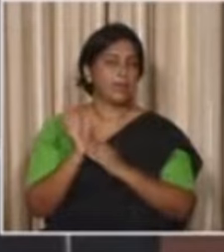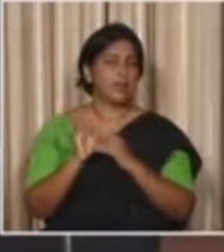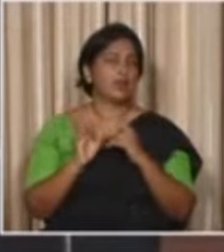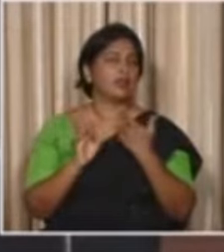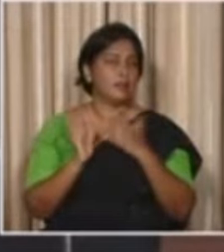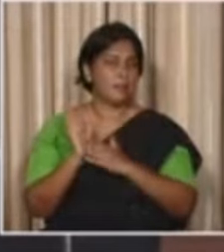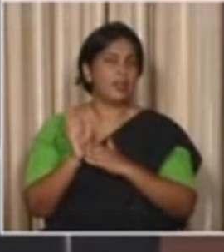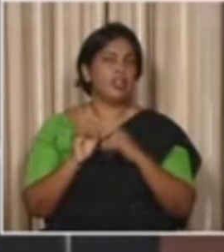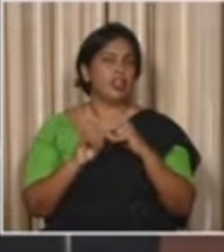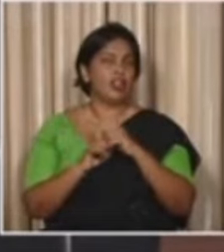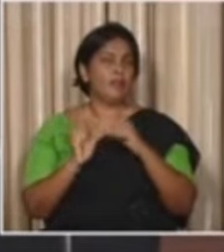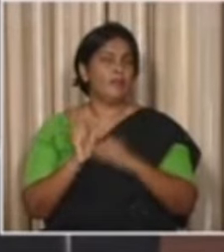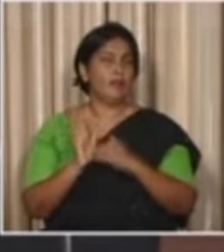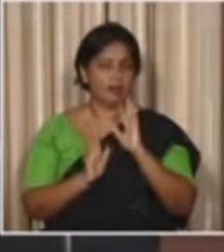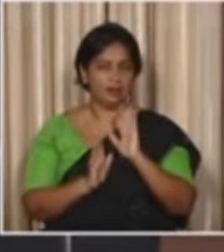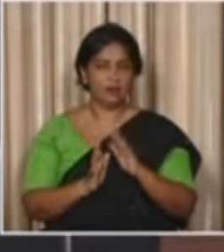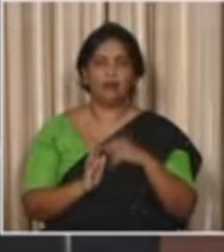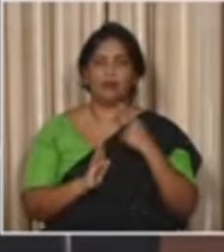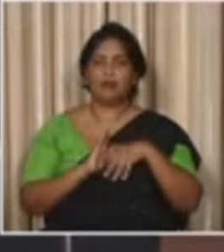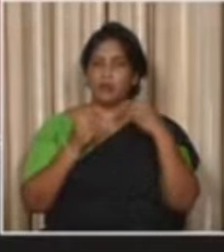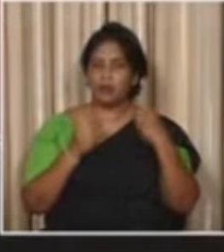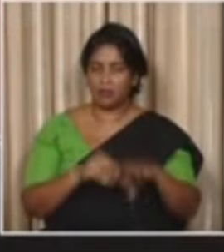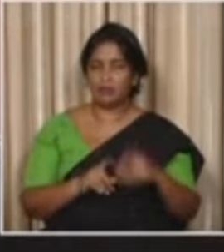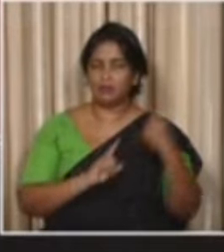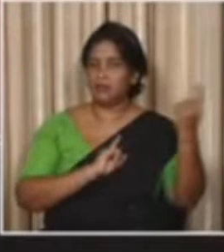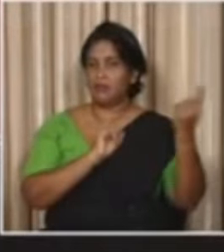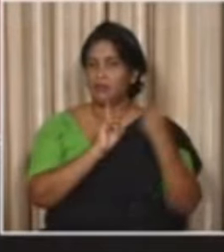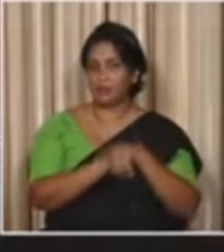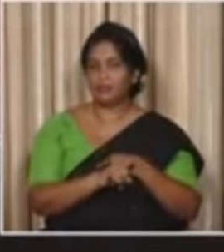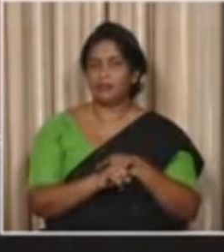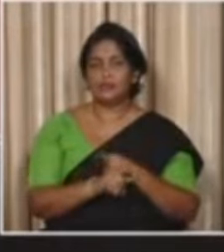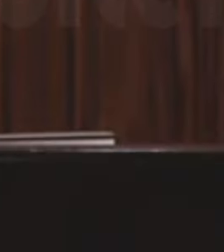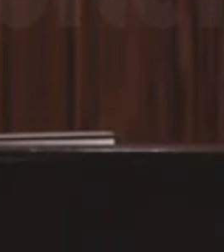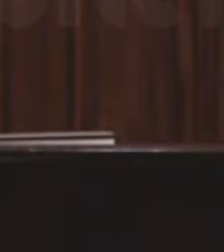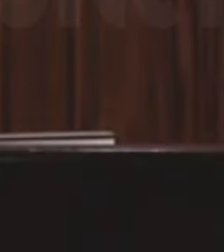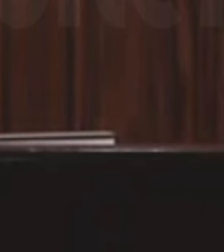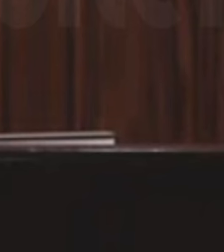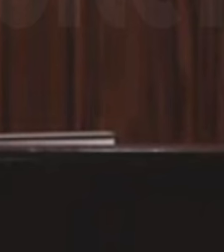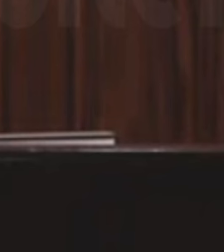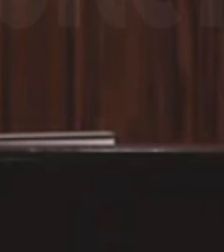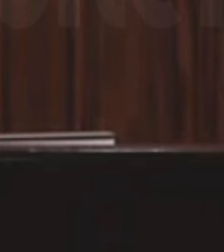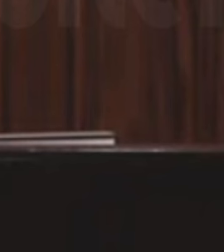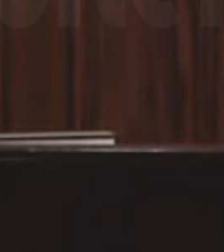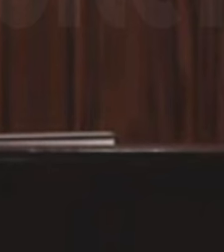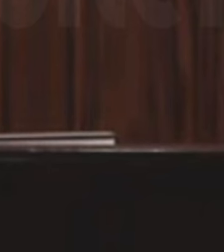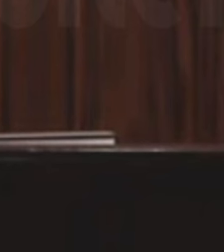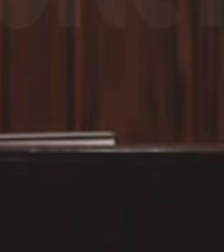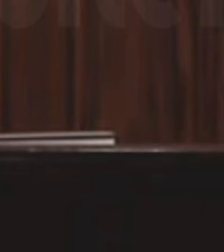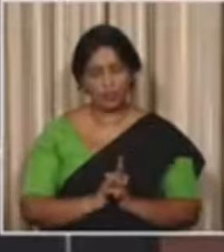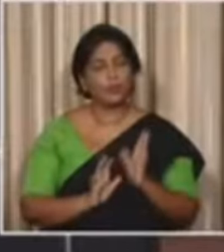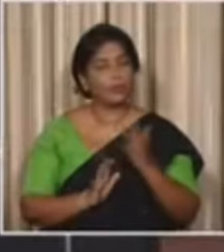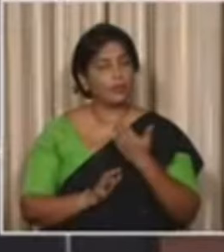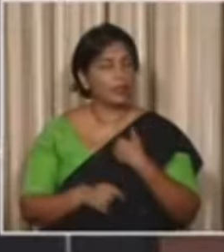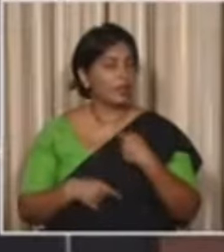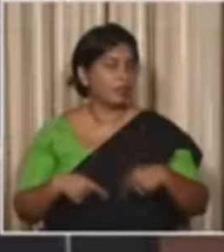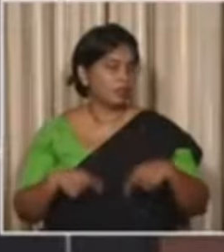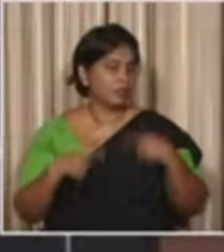රට බංකුවලොත් කියලා order please මුලාසනය සඳහා ගරු ඉම්රාන් මහරුප් මන්ත්‍රීතුමා ඉතින් මගේ